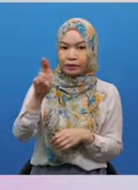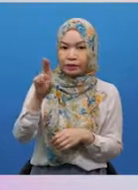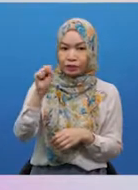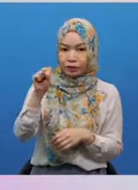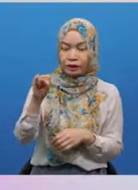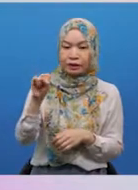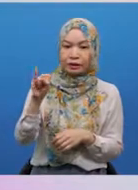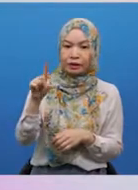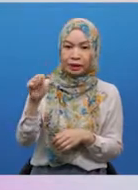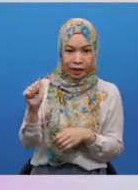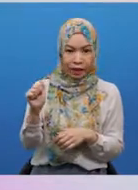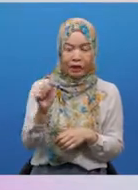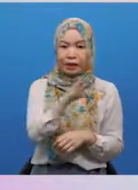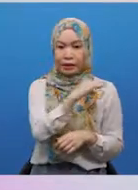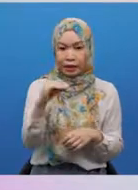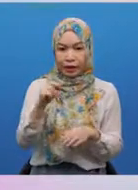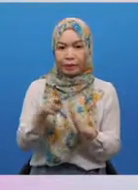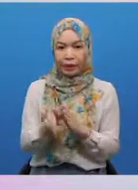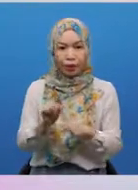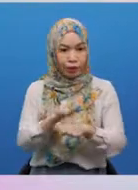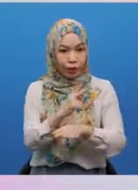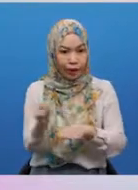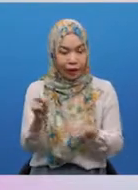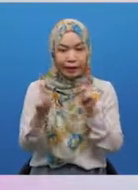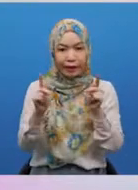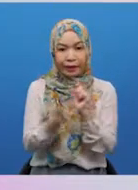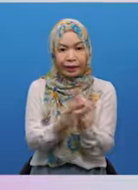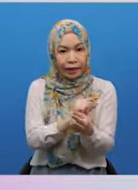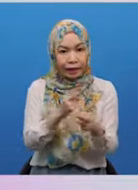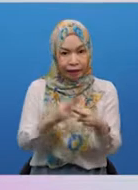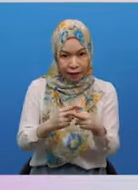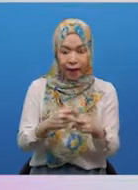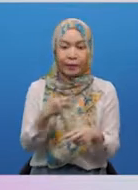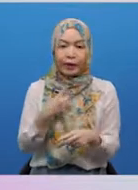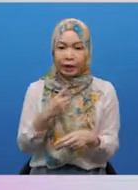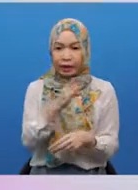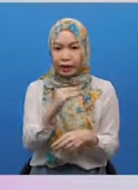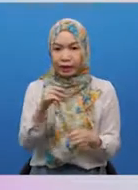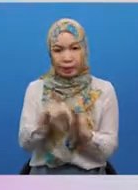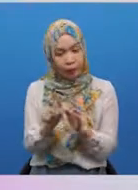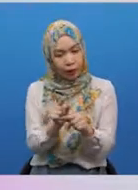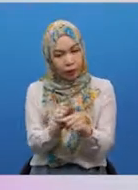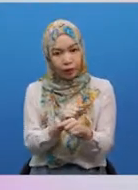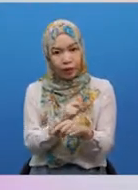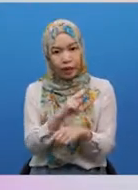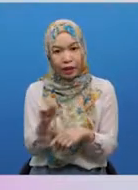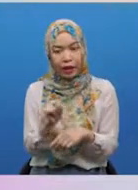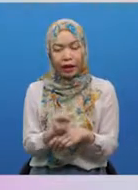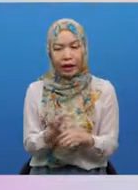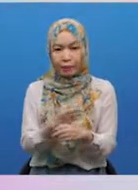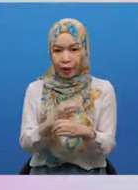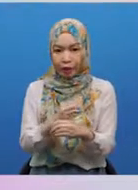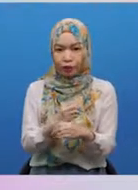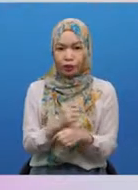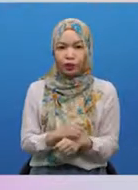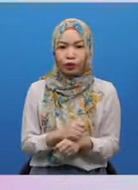penggunaan kata ganti nama diri, penggunaan bentuk sapaan, gelaran dan rujukan